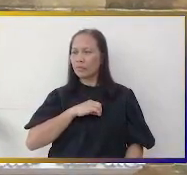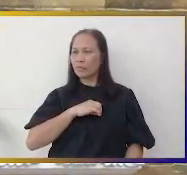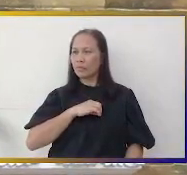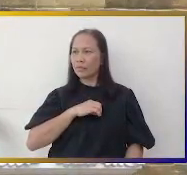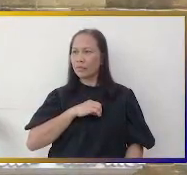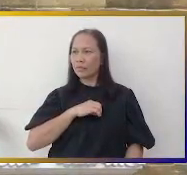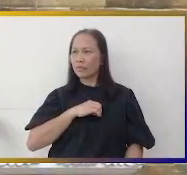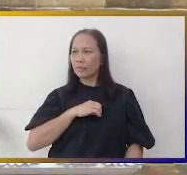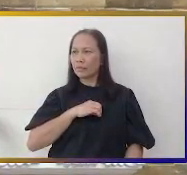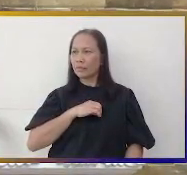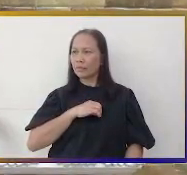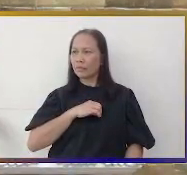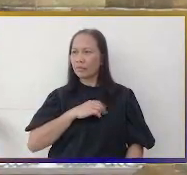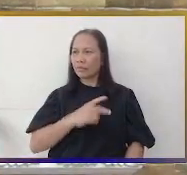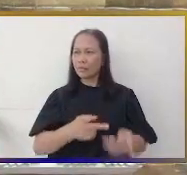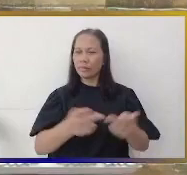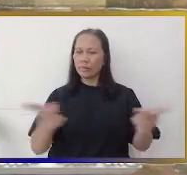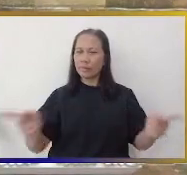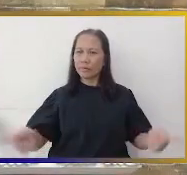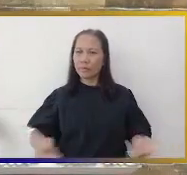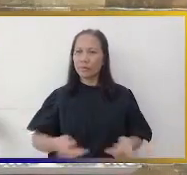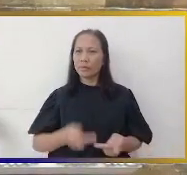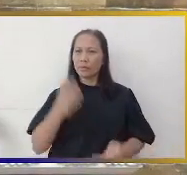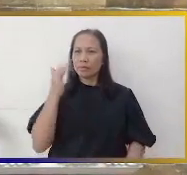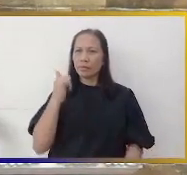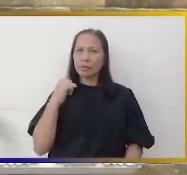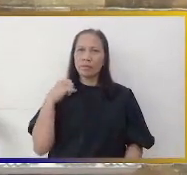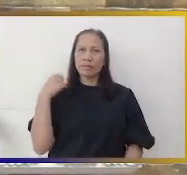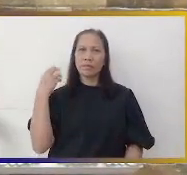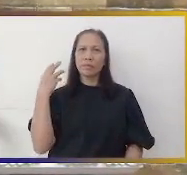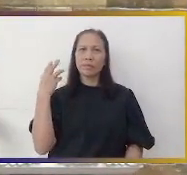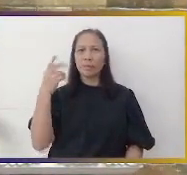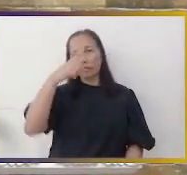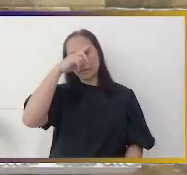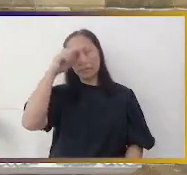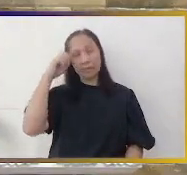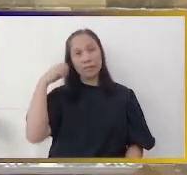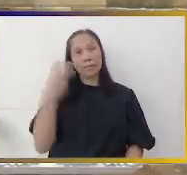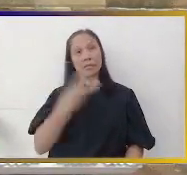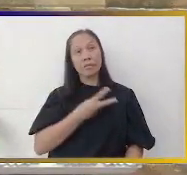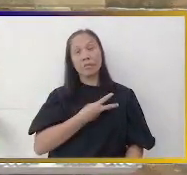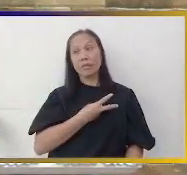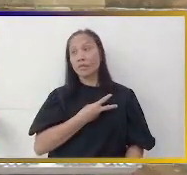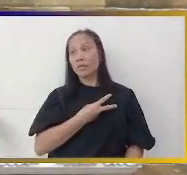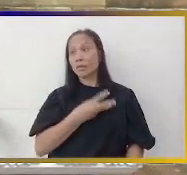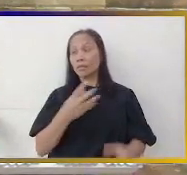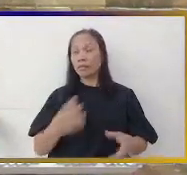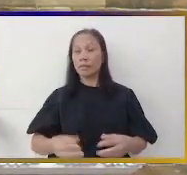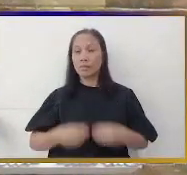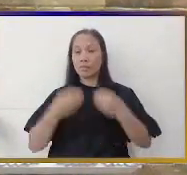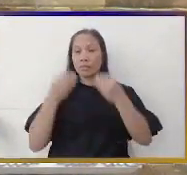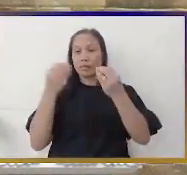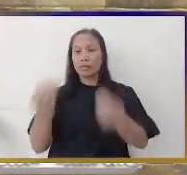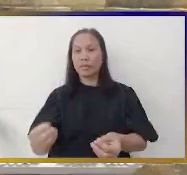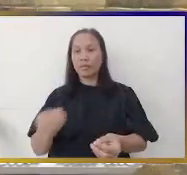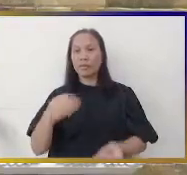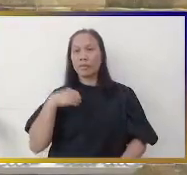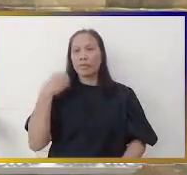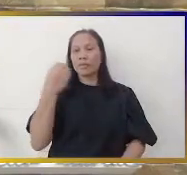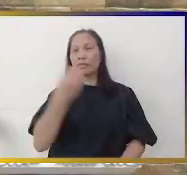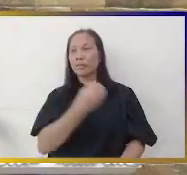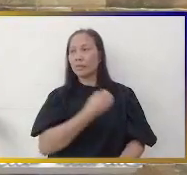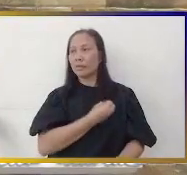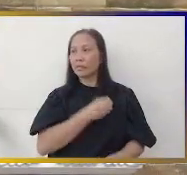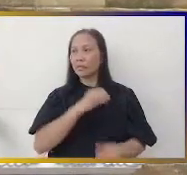plano ng Diyos kaya ngayon Anong nangyari yung pera natin na akala